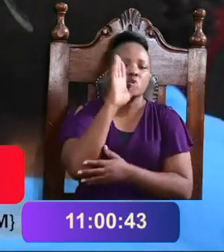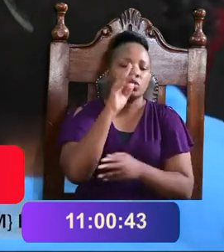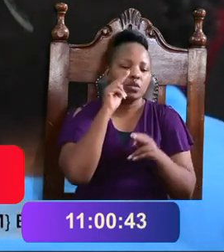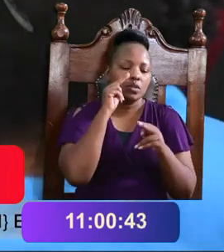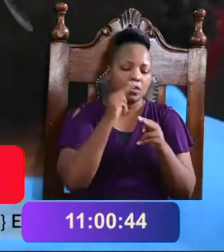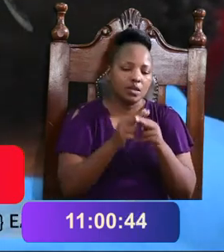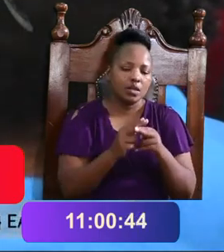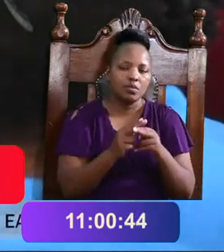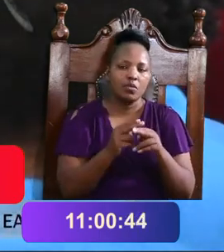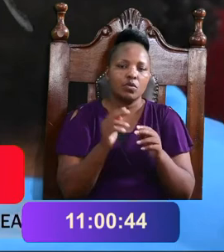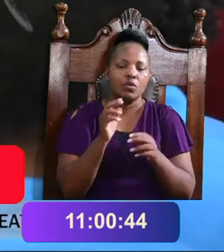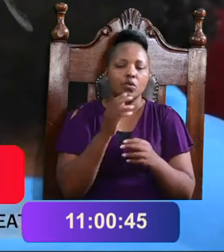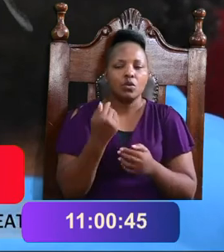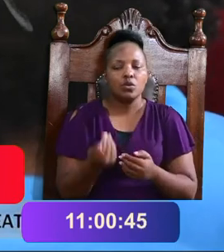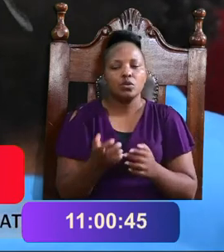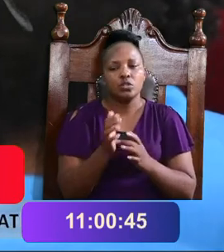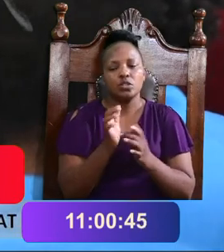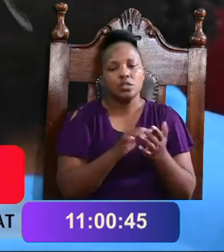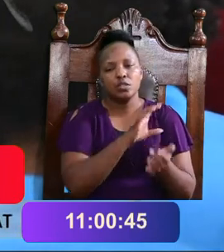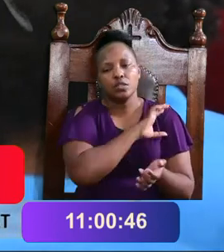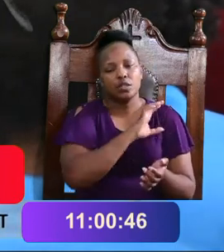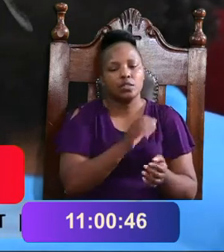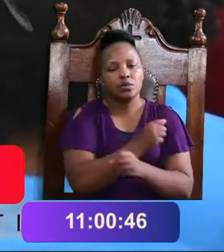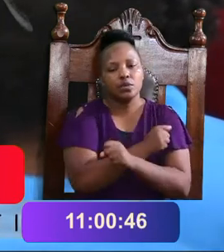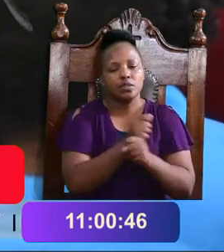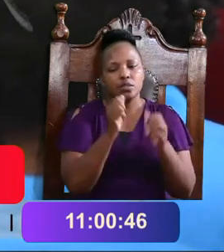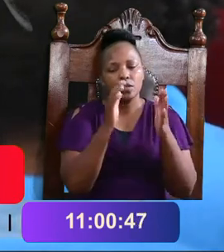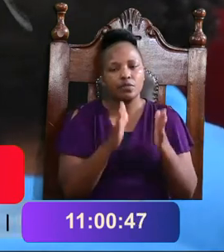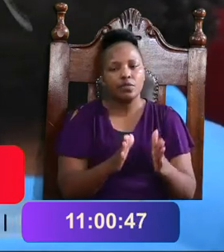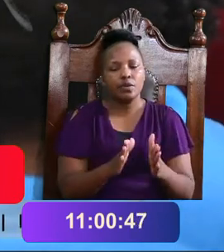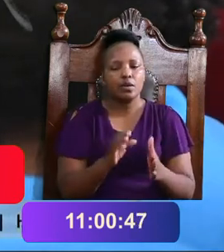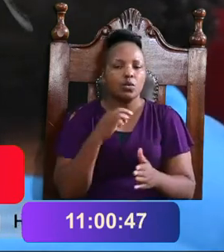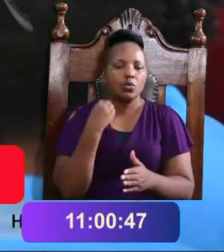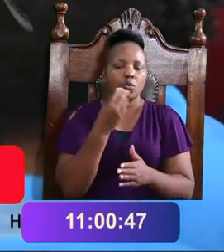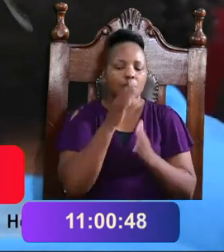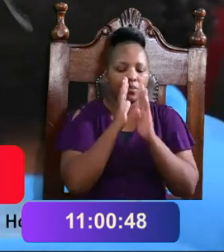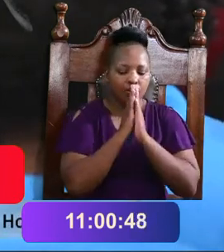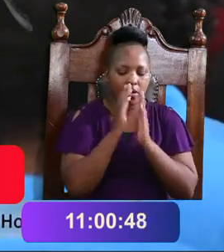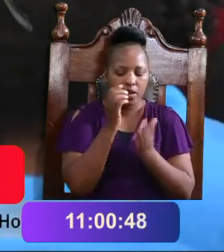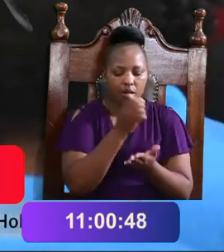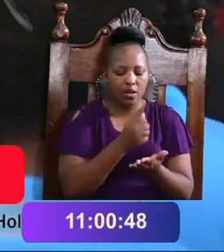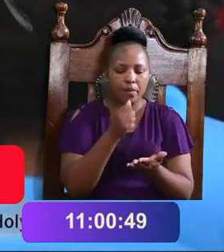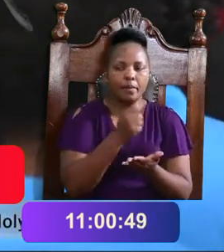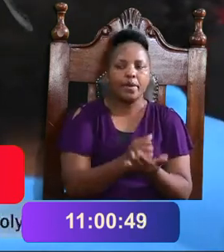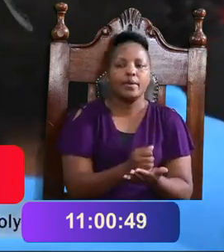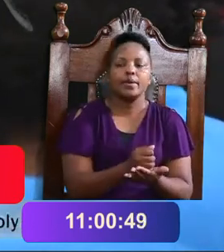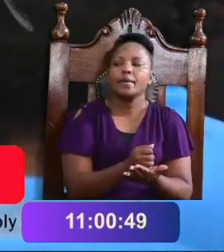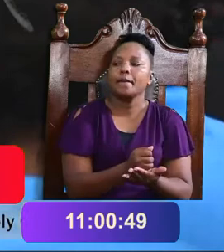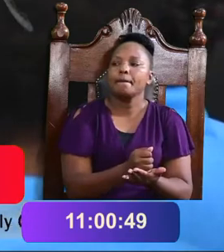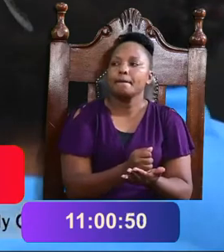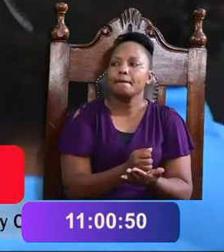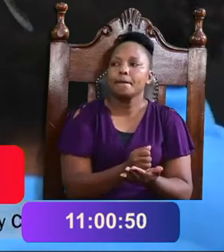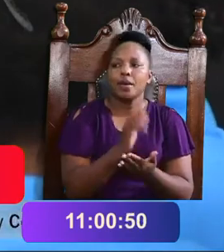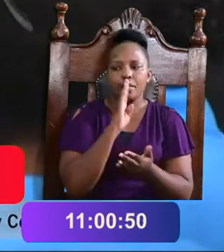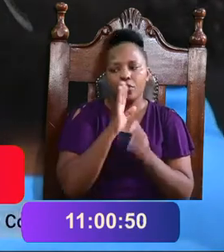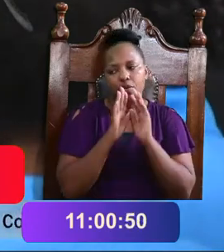katika jina la mwanao Yesu Kristo aliye Bwana na mkombozi wetu tumeomba. Amen.